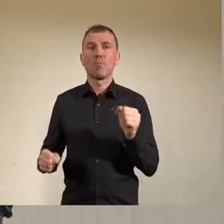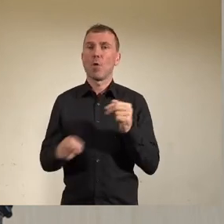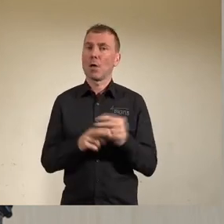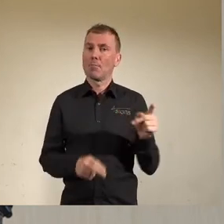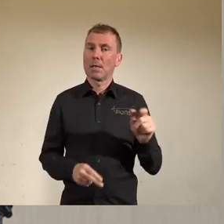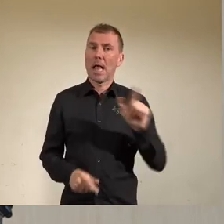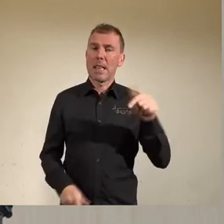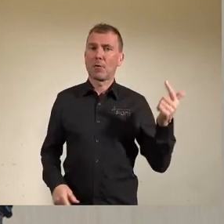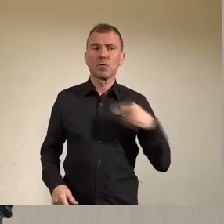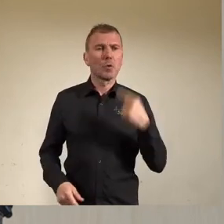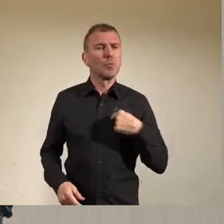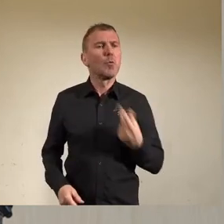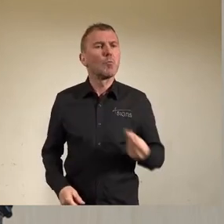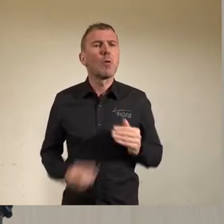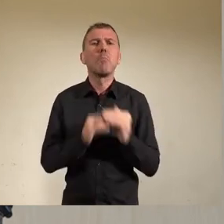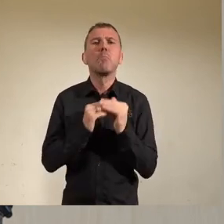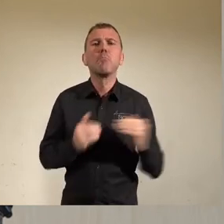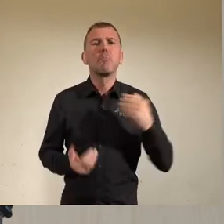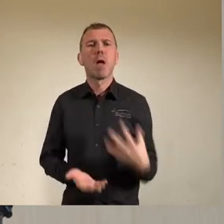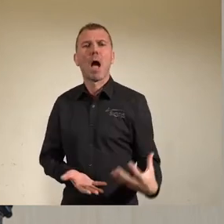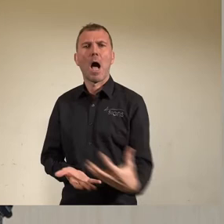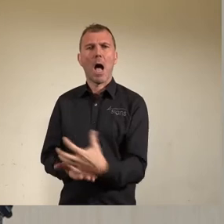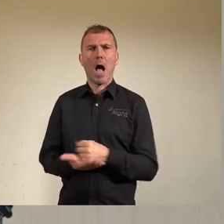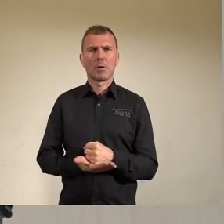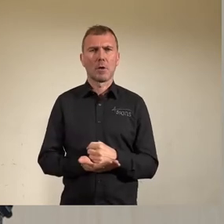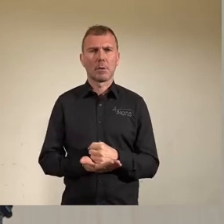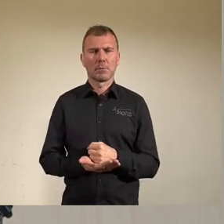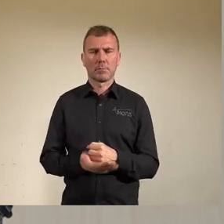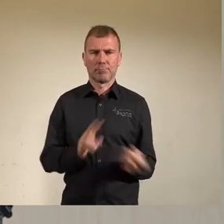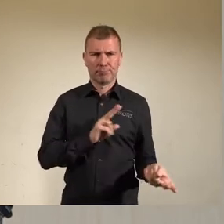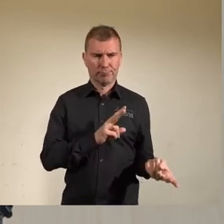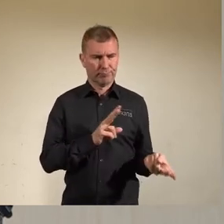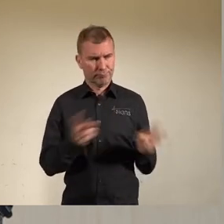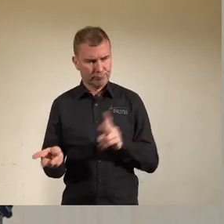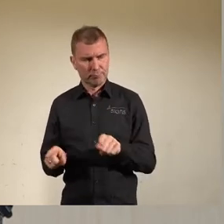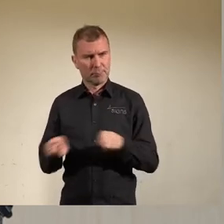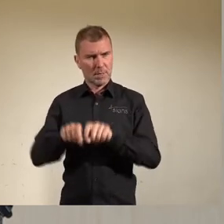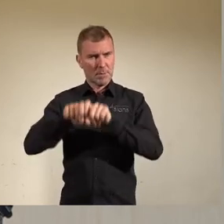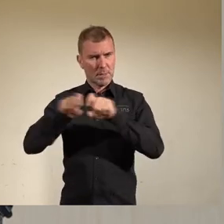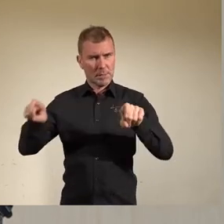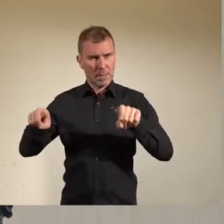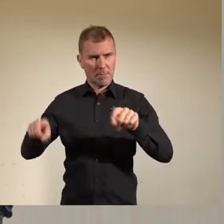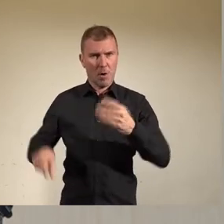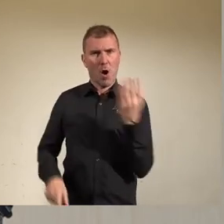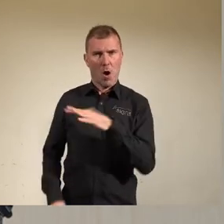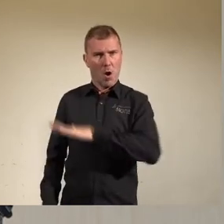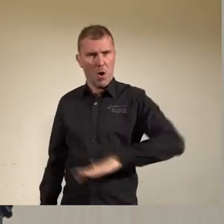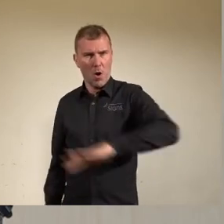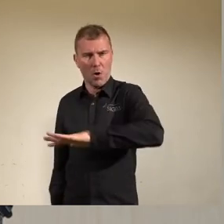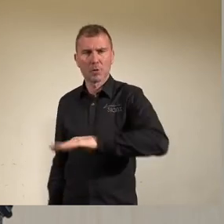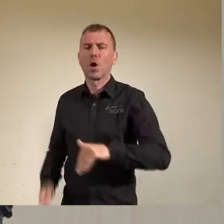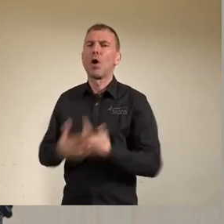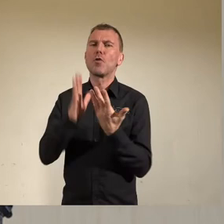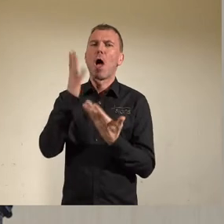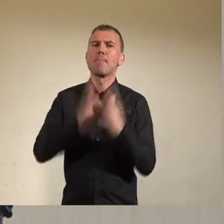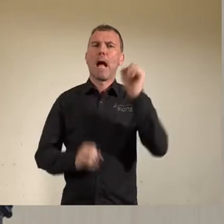Oberbürgermeister von Mehreinnahmen aus. Ortswechsel. Allerdings das gleiche Thema, wir gehen zurück in Osten, jetzt